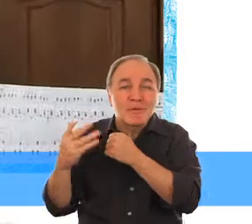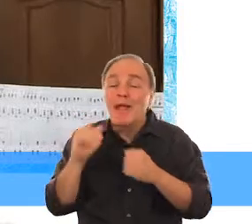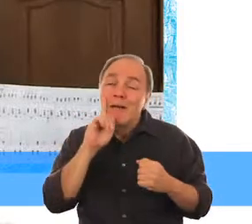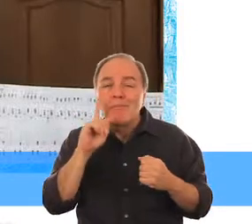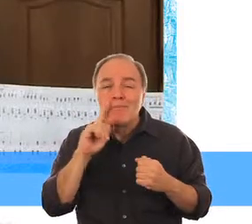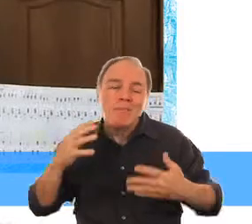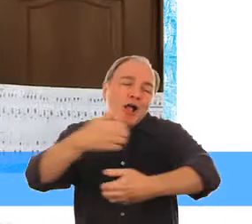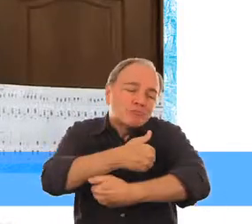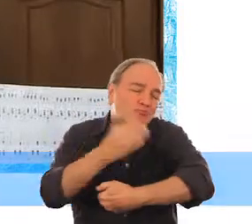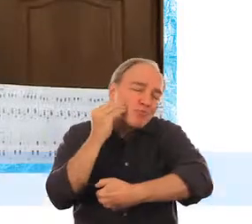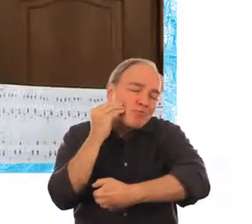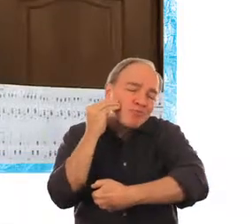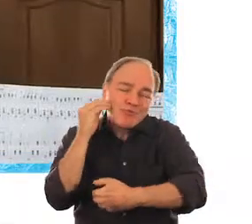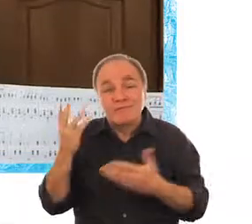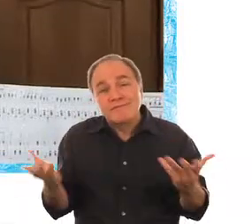L'étreinte et le baiser d'une maman.